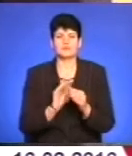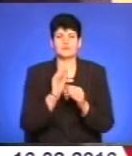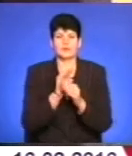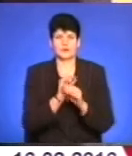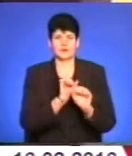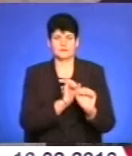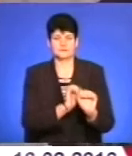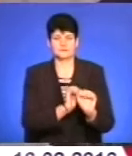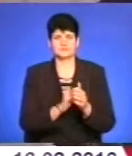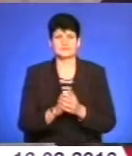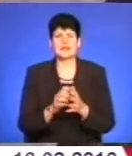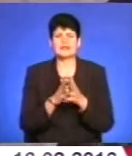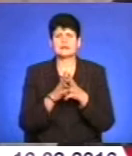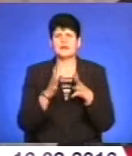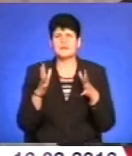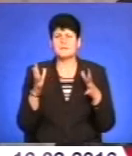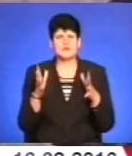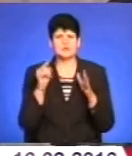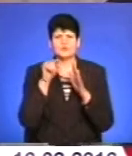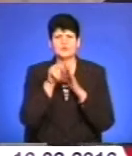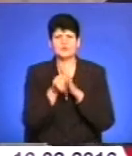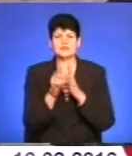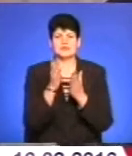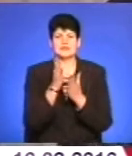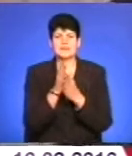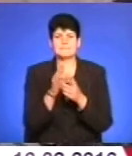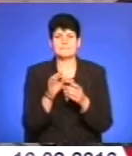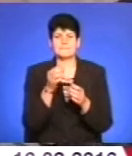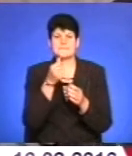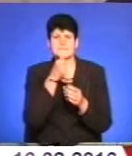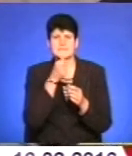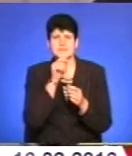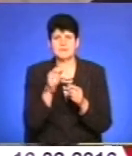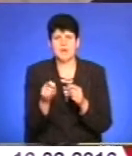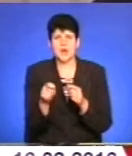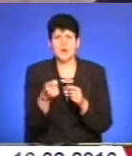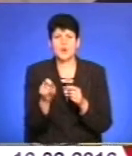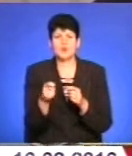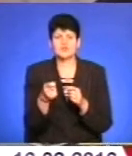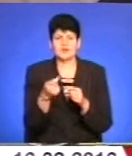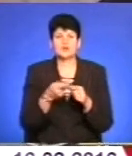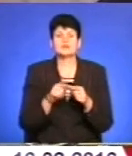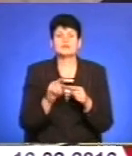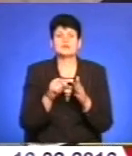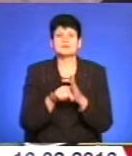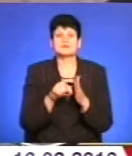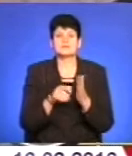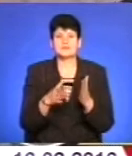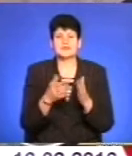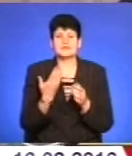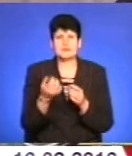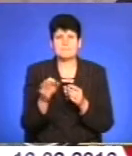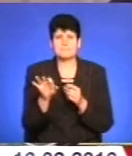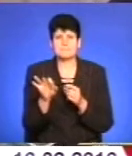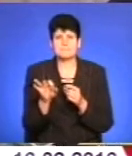безпеки. Найбільш розповсюдженим способом проникнення є підбір ключа. Що це мається на увазі? Це підбирають